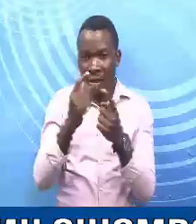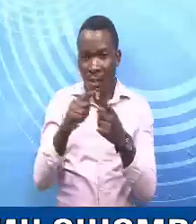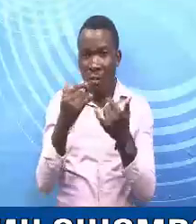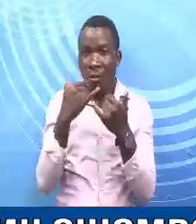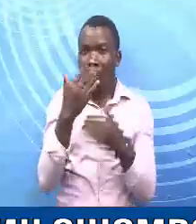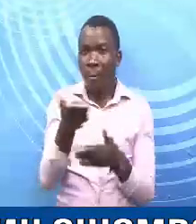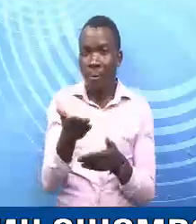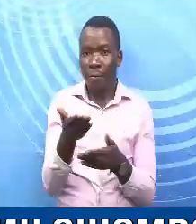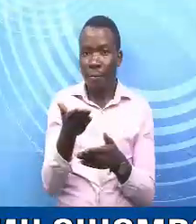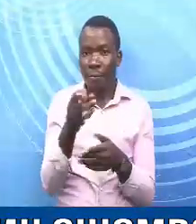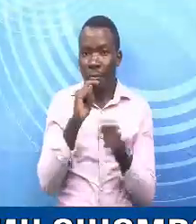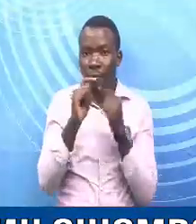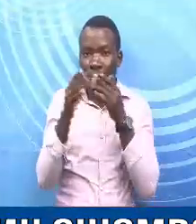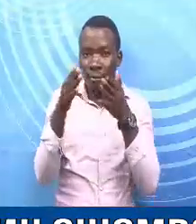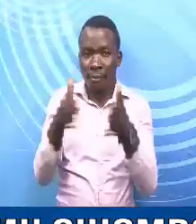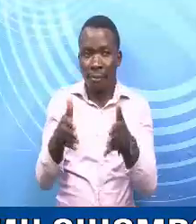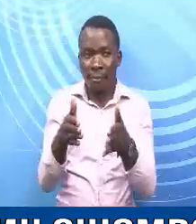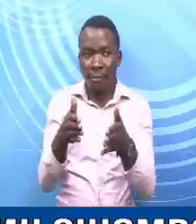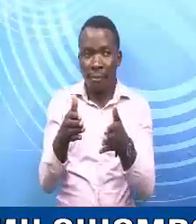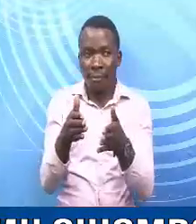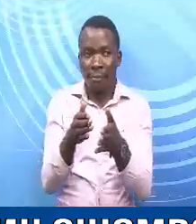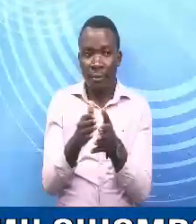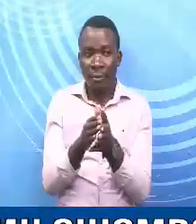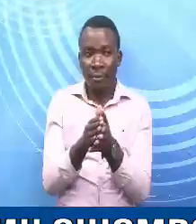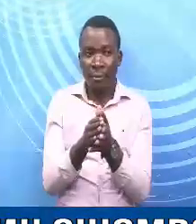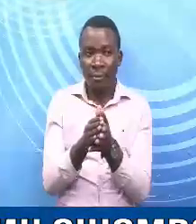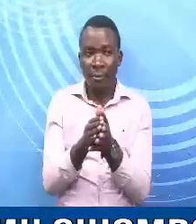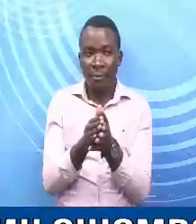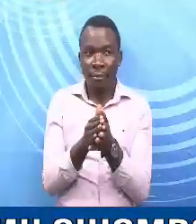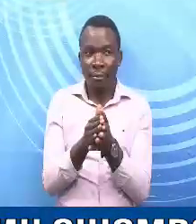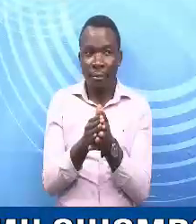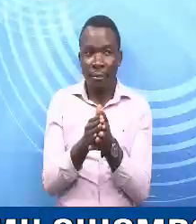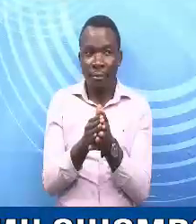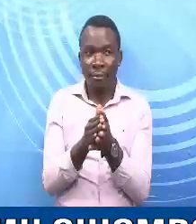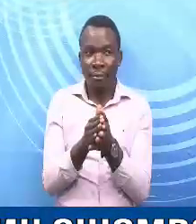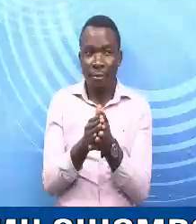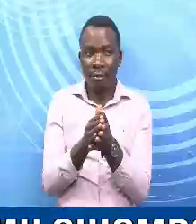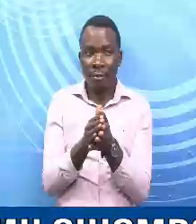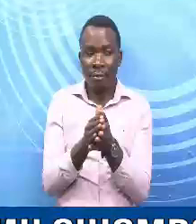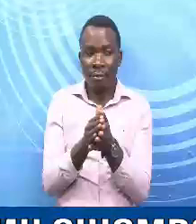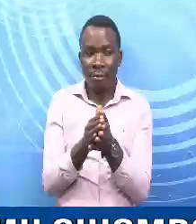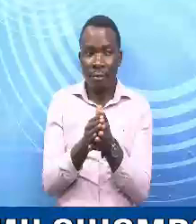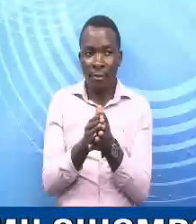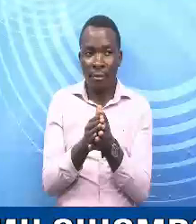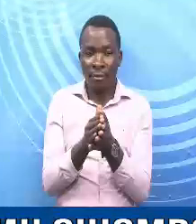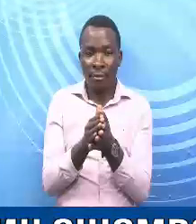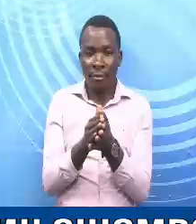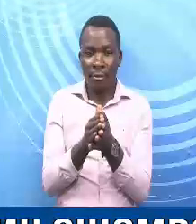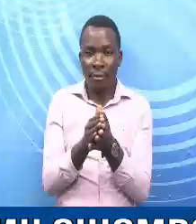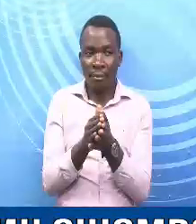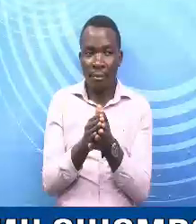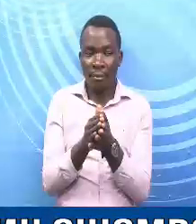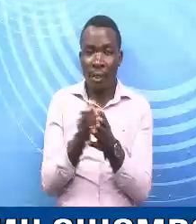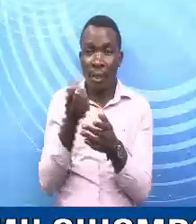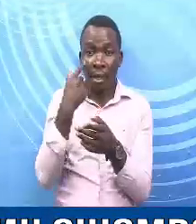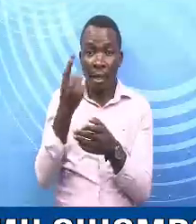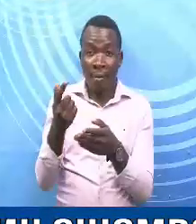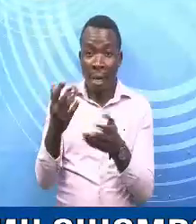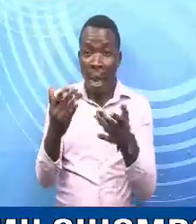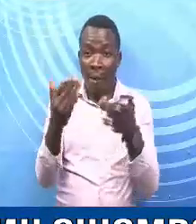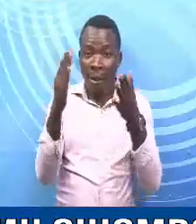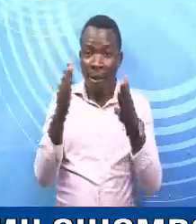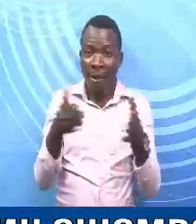bakora ubucuruzi bwo gucuruza ibishyimbo bizwi nka miti mu bice bitandukanye byo mu mujyi wa Kigali bakomeje gutaka bavuga ko kuri bakomeje guhura n'ibihombo ngo dore yuko abaguzi babaye